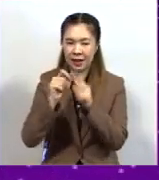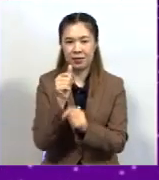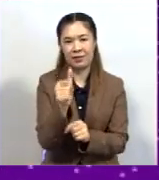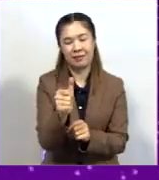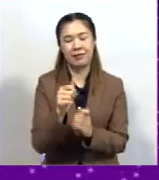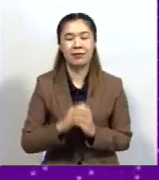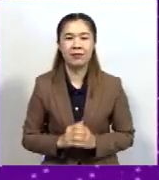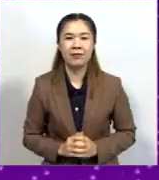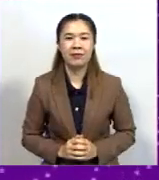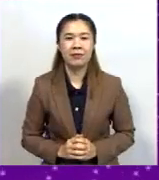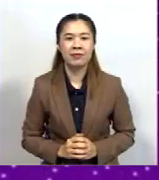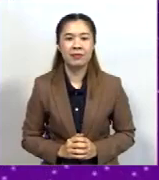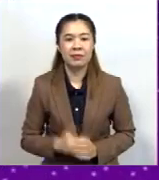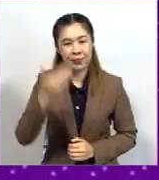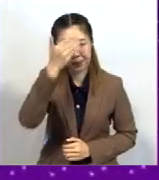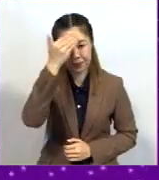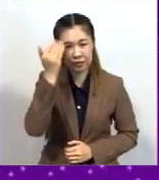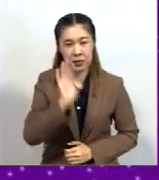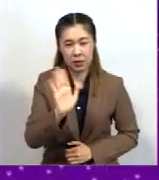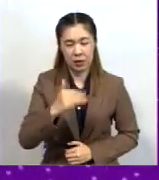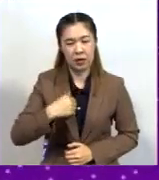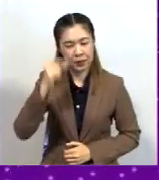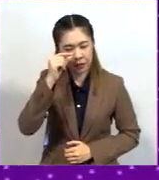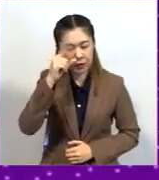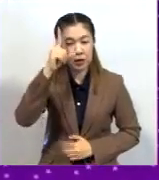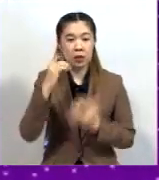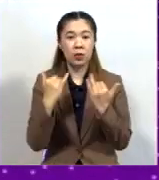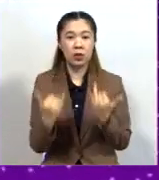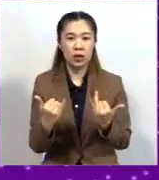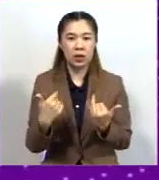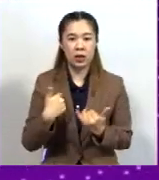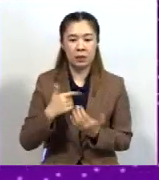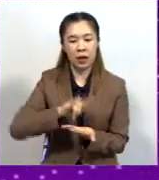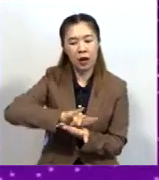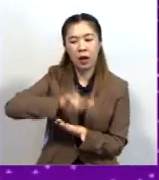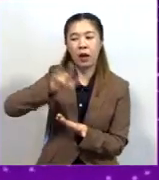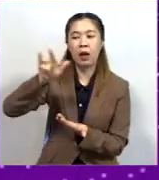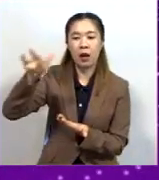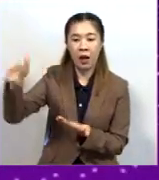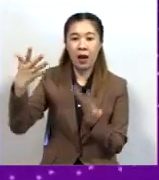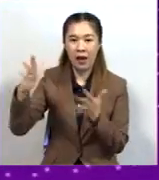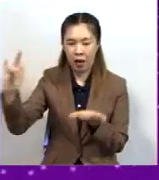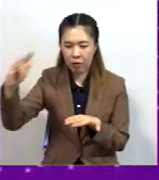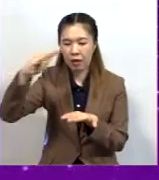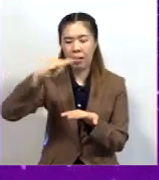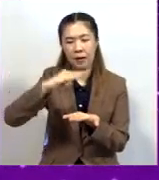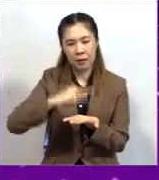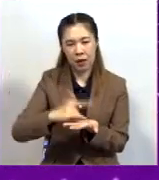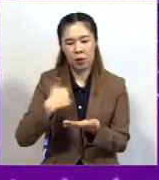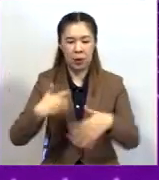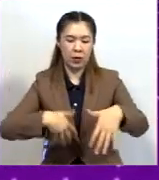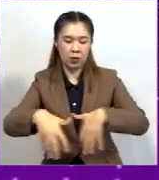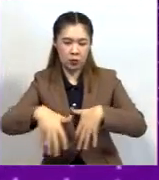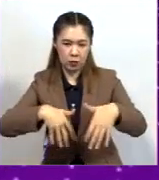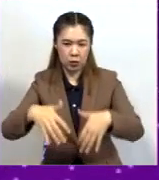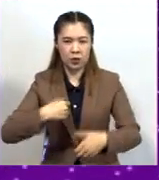ได้เช่นเดียวกันค่ะ ใช่ค่ะอย่าลืมนะคะบางทีตื่นขึ้นมาวันนี้แล้วไปต่างประเทศกลับมาหร ือ ว่าไปอยู่ในที่คนเยอะ